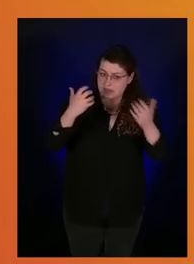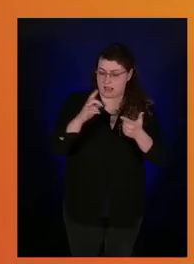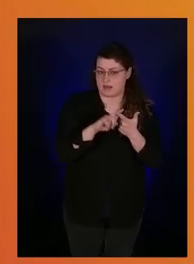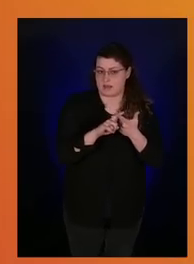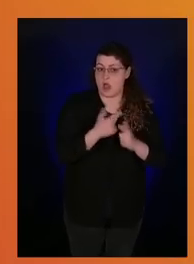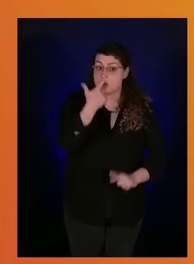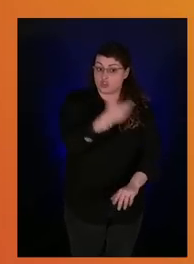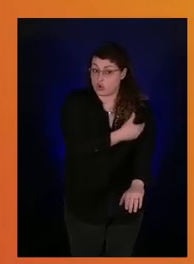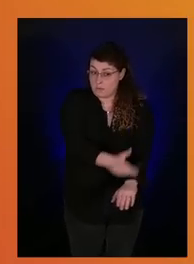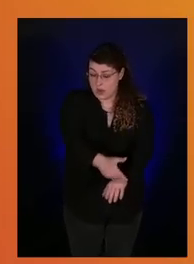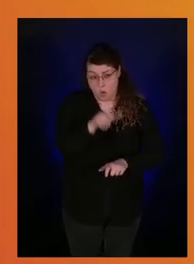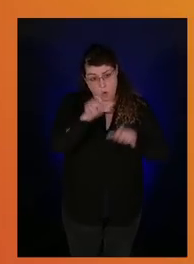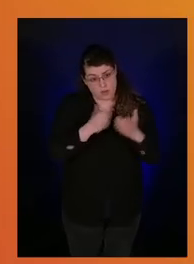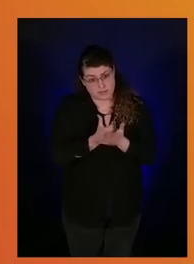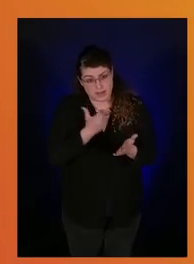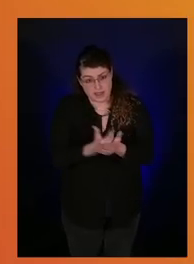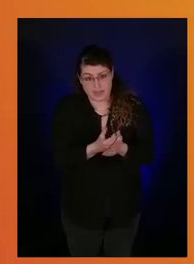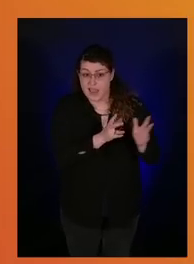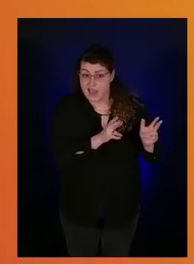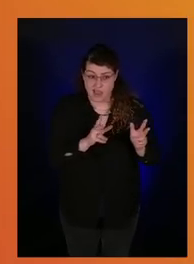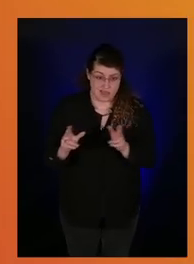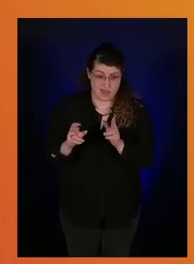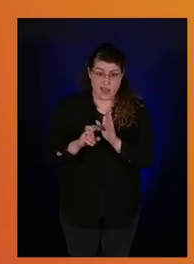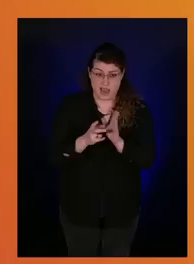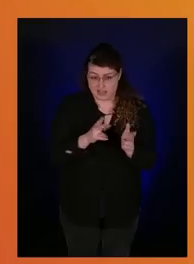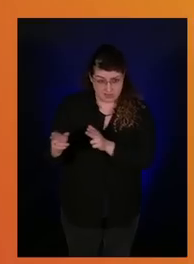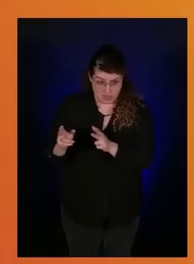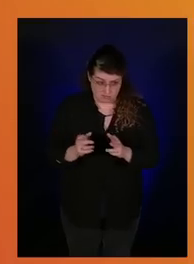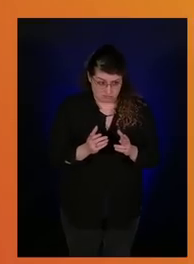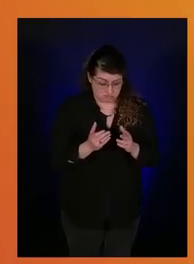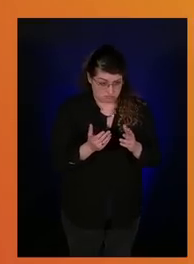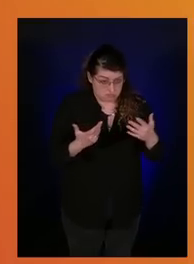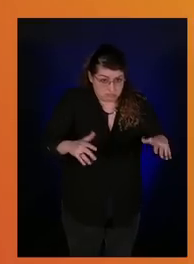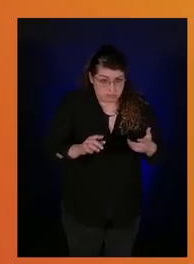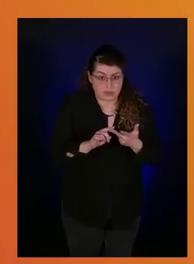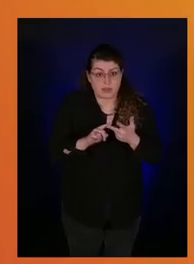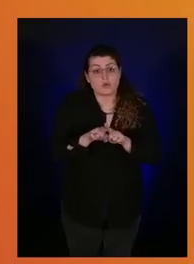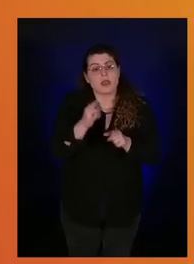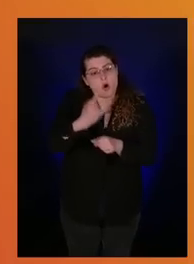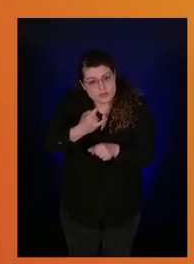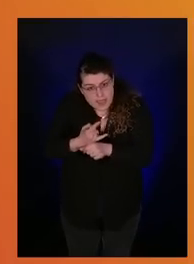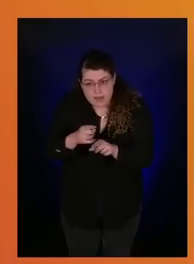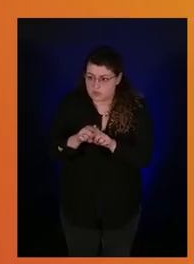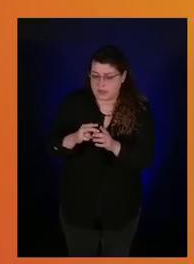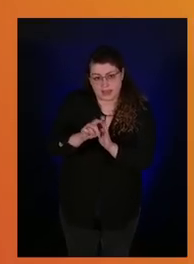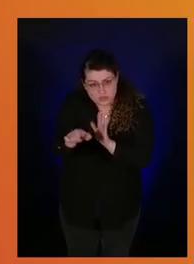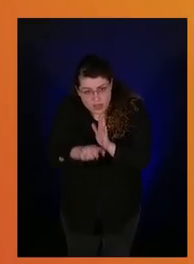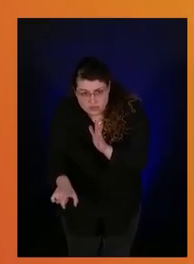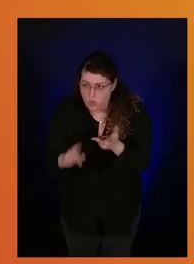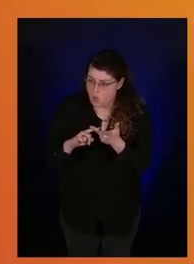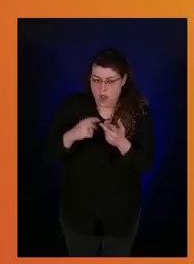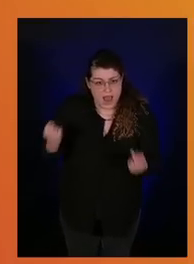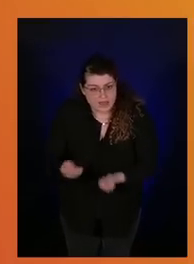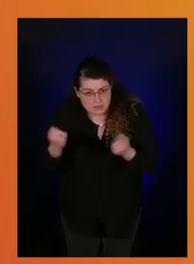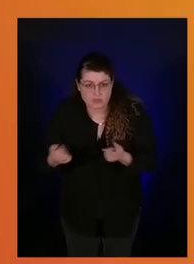2 millions de salariés intérimaires dont les missions se sont arrêtées du jour au lendemain, aux saisonniers et saisonnières de l'hôtellerie, de la restauration, de l'animation et des